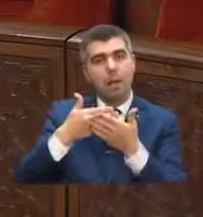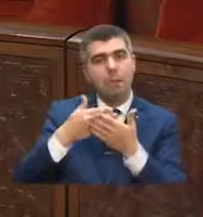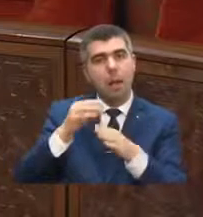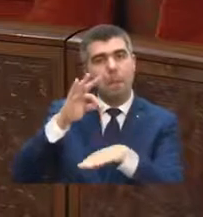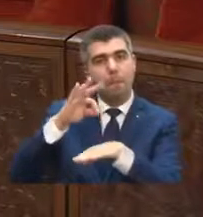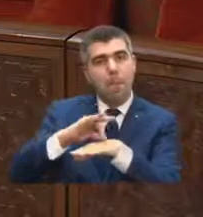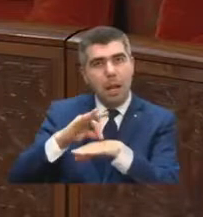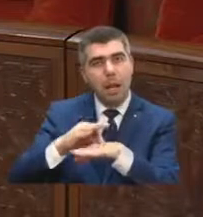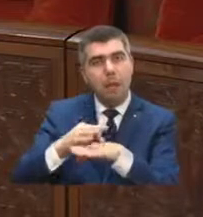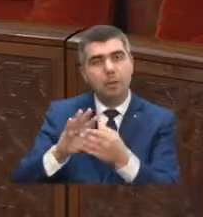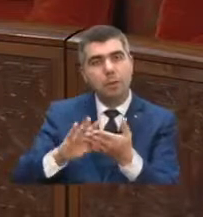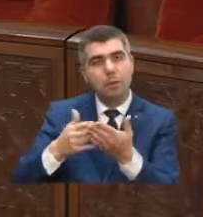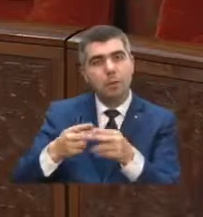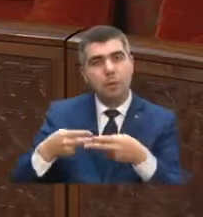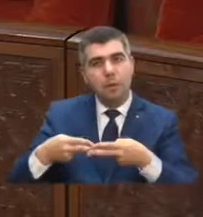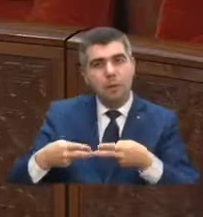الامراض